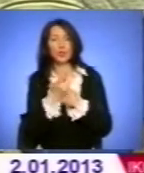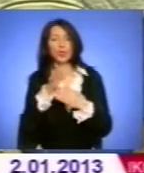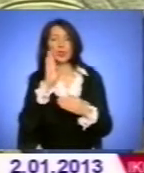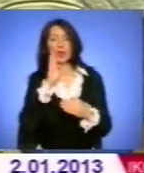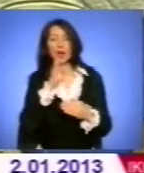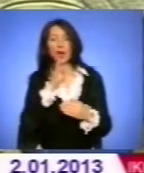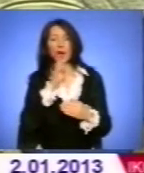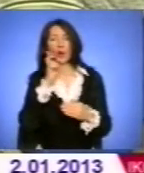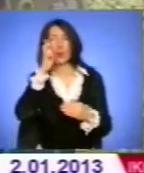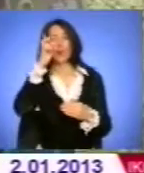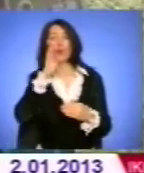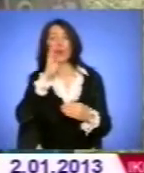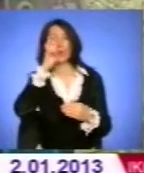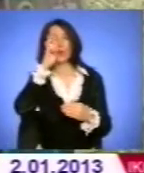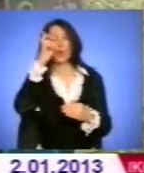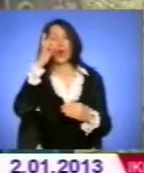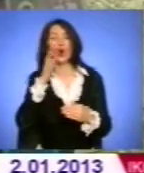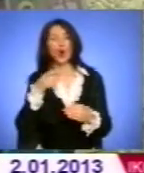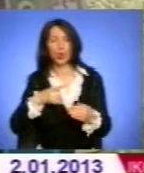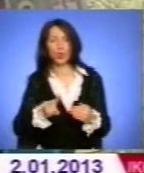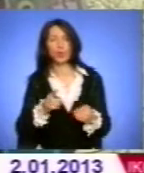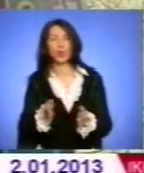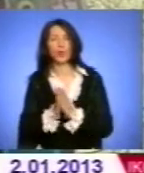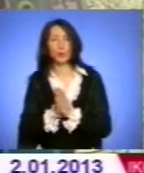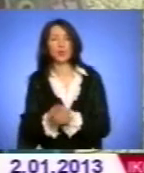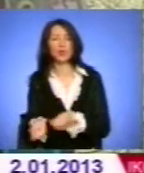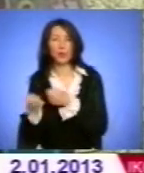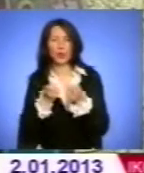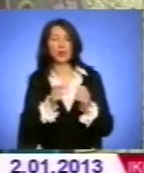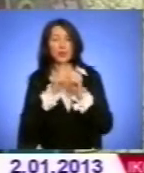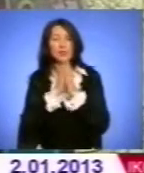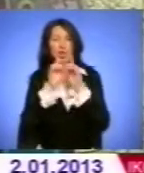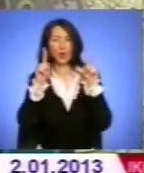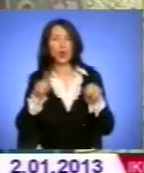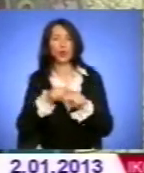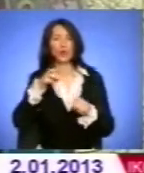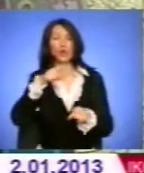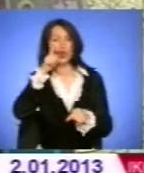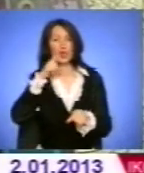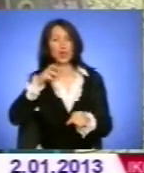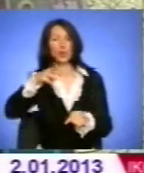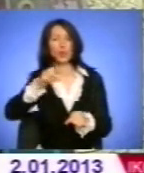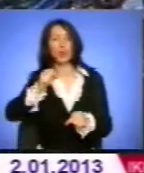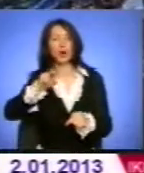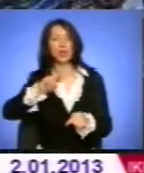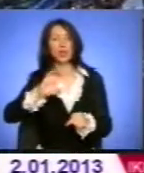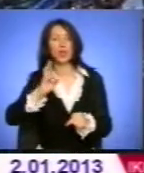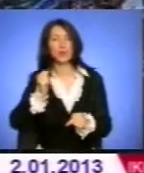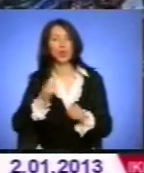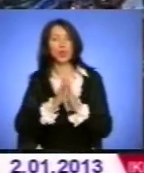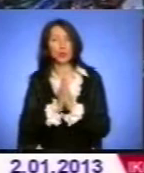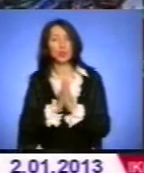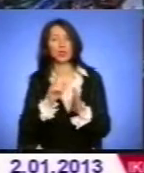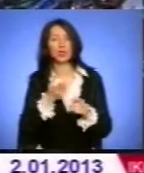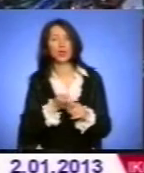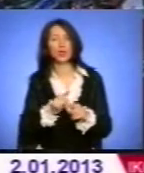в український Афон – Манявський монастир. З того часу до чудотворного образу припадають люди зі своїми проханнями.